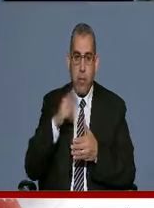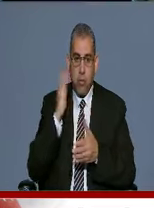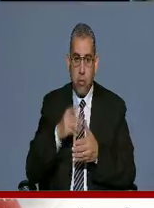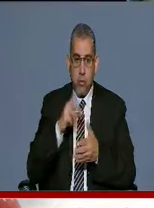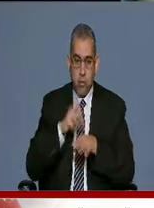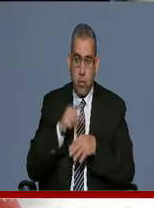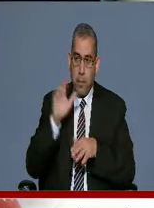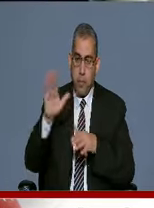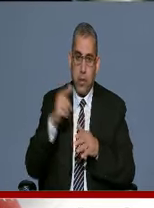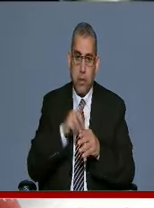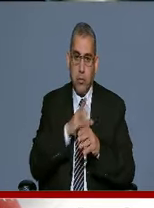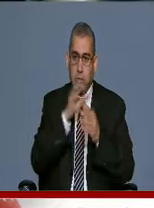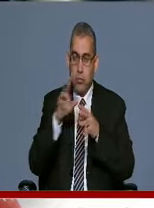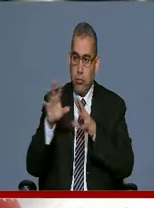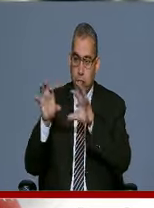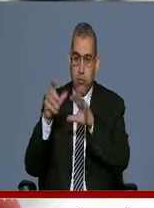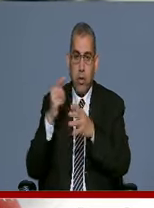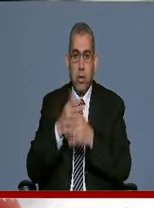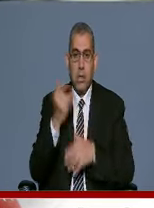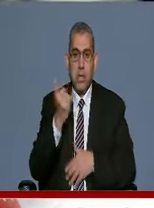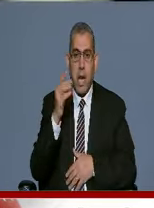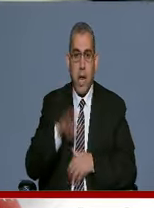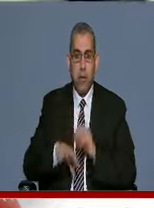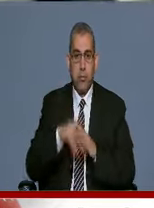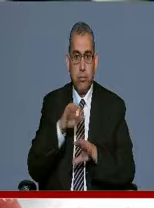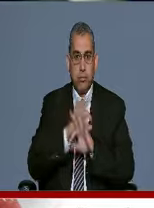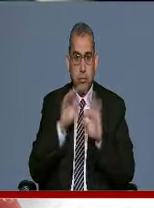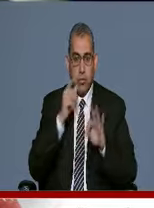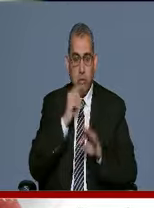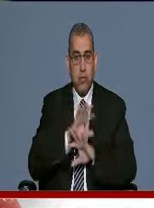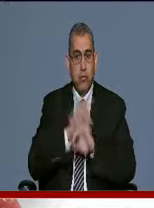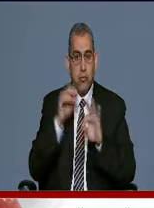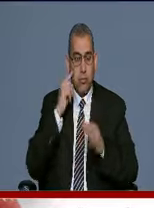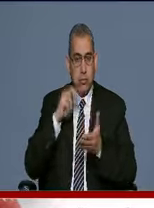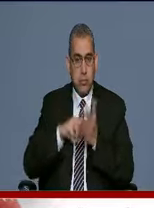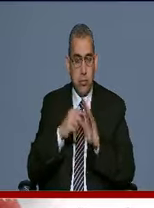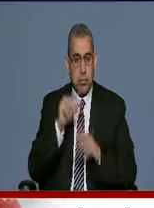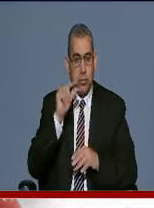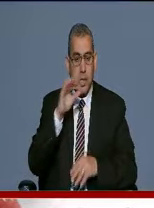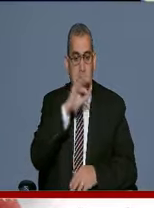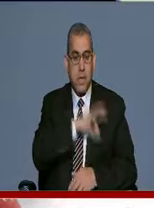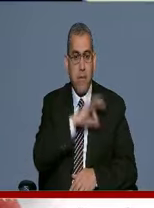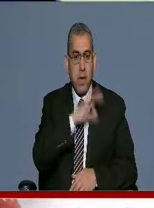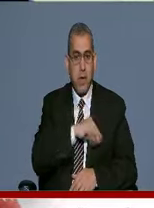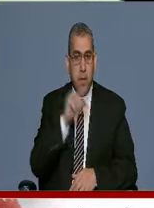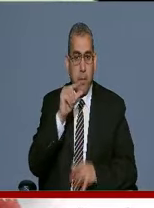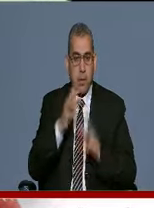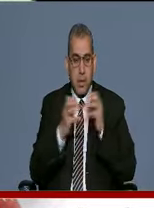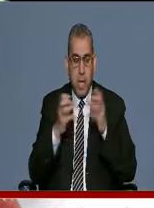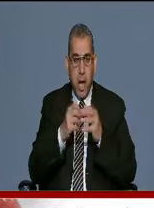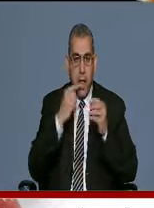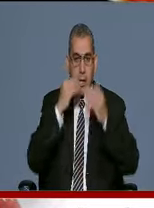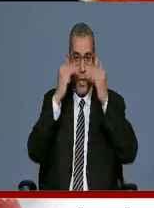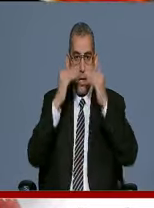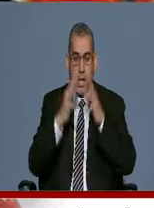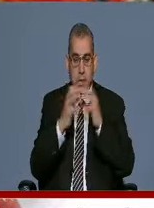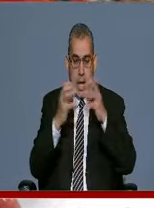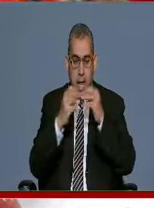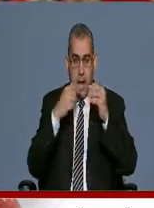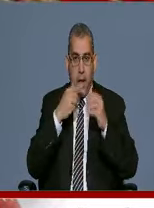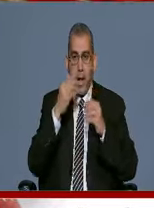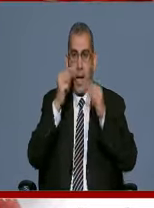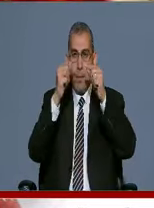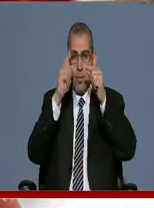من خلال العام البشر. فاذا يعني كم التطبيقات وكم الاستفاده من تحليل البيانات الضخمه اللي ممكن تتحمل